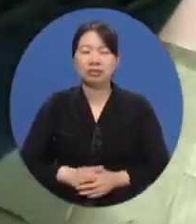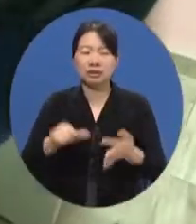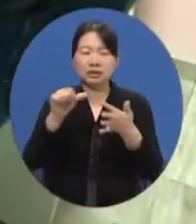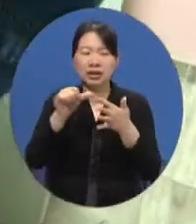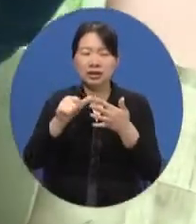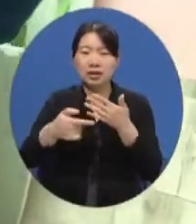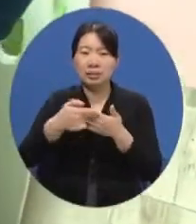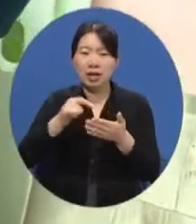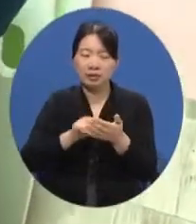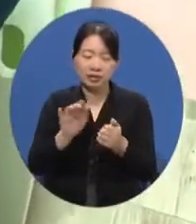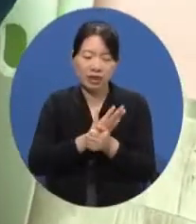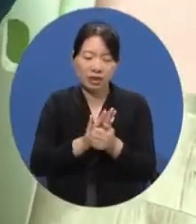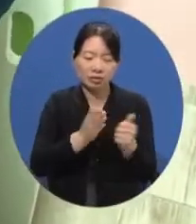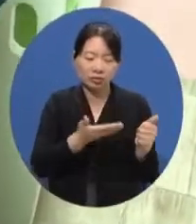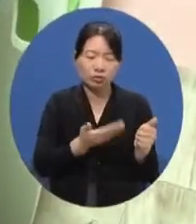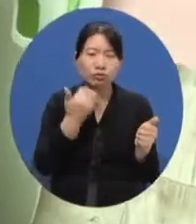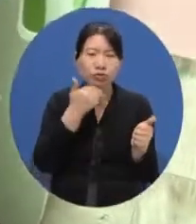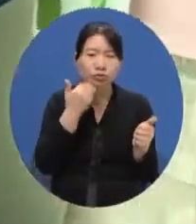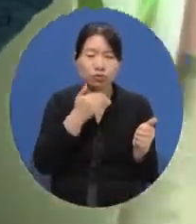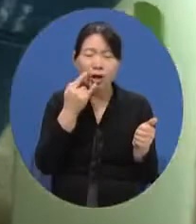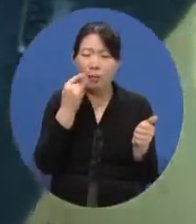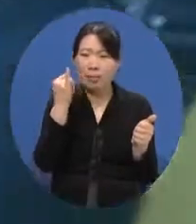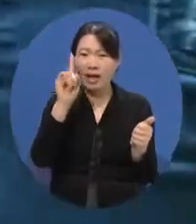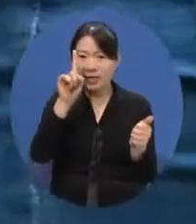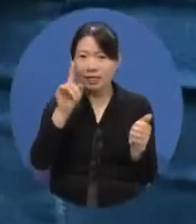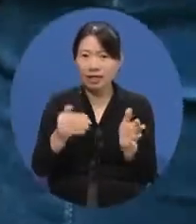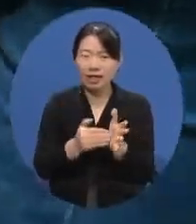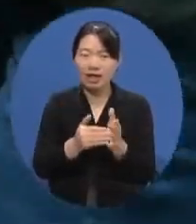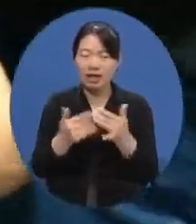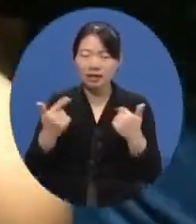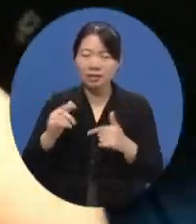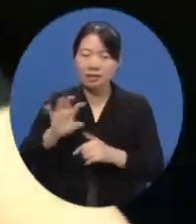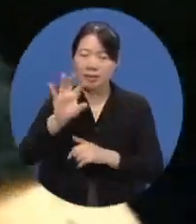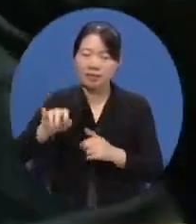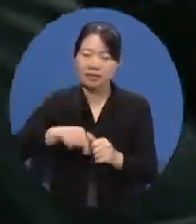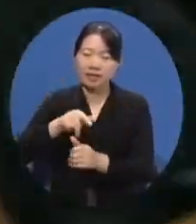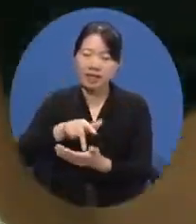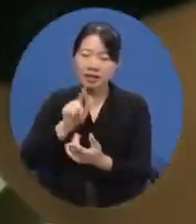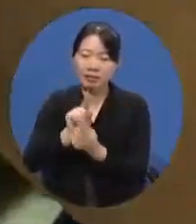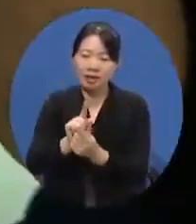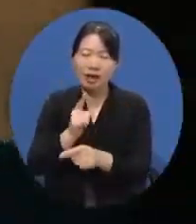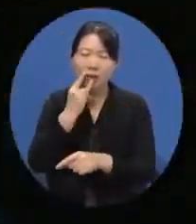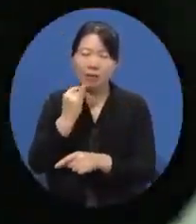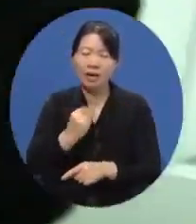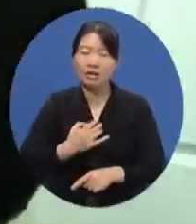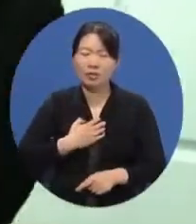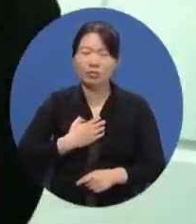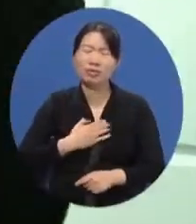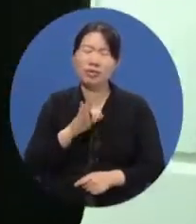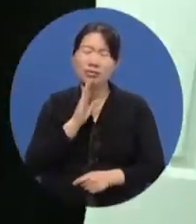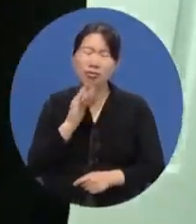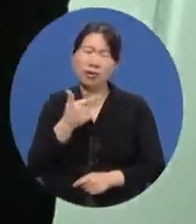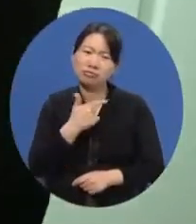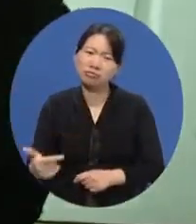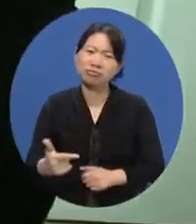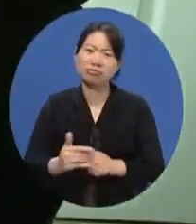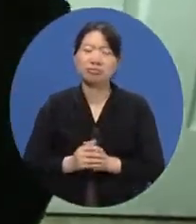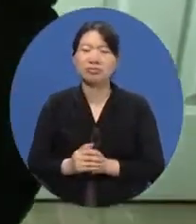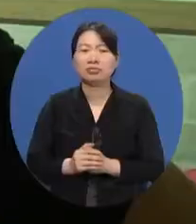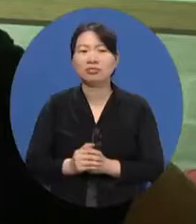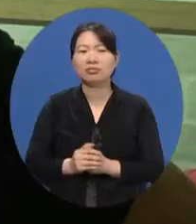상길이의 마음을 달래주는 건 엄마뿐. 늘 반복되는 상황에 엄마의 걱정도 이만저만이